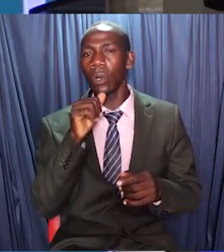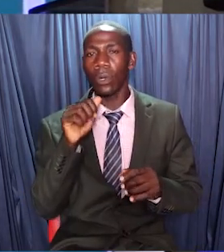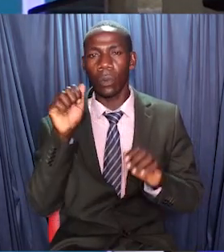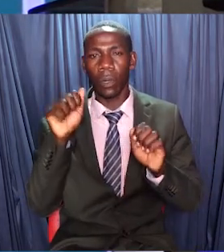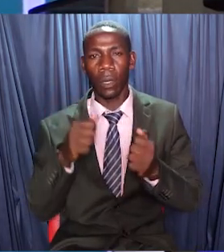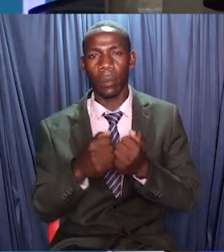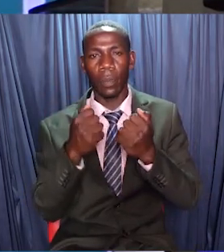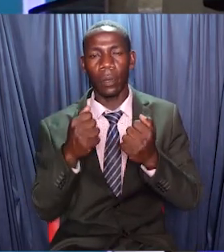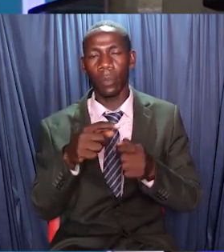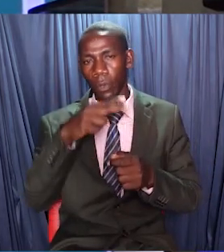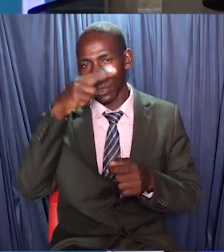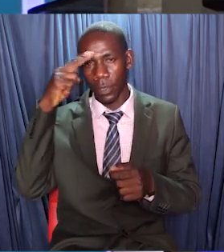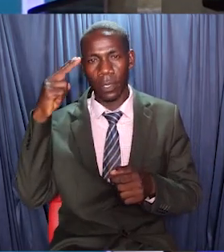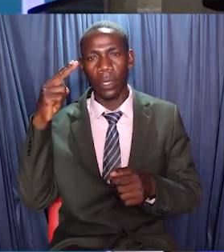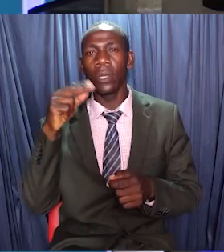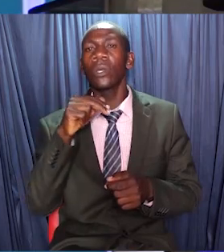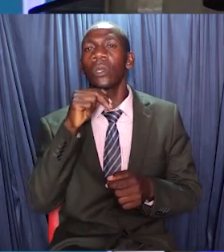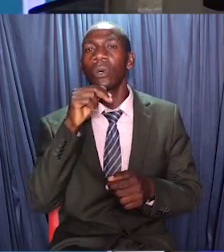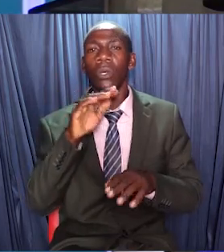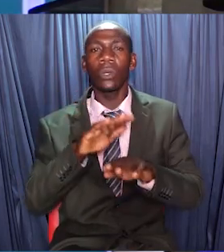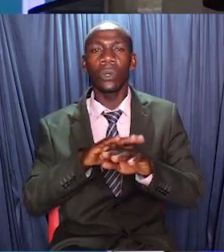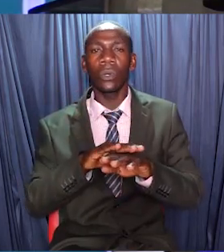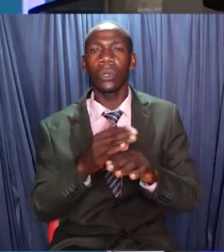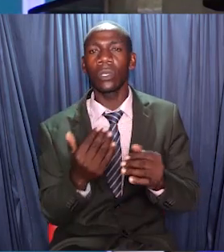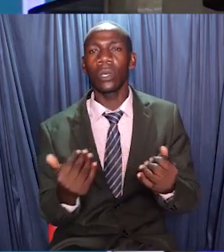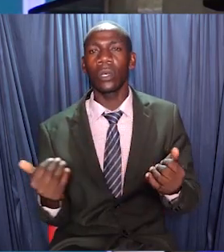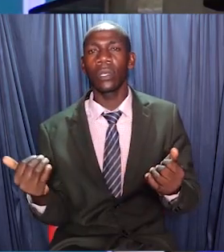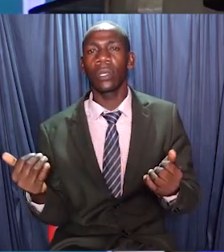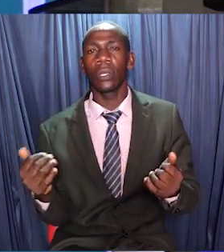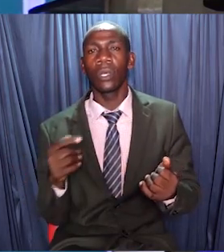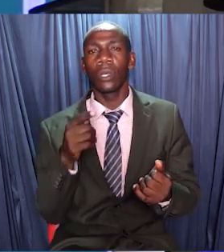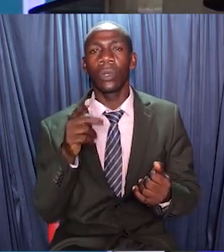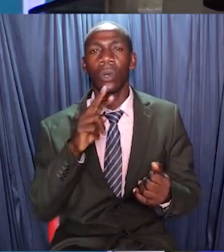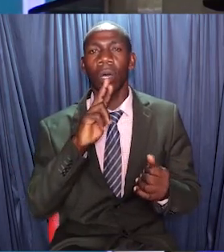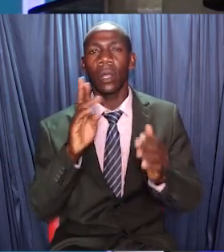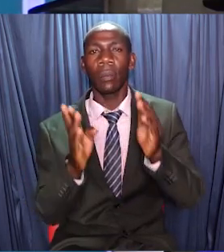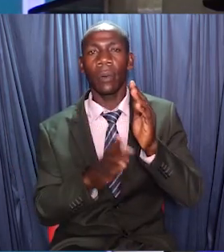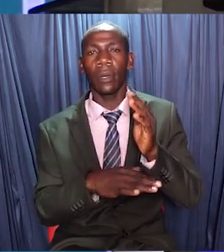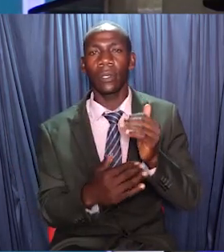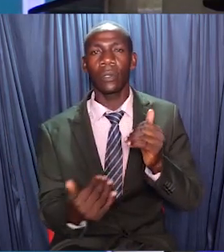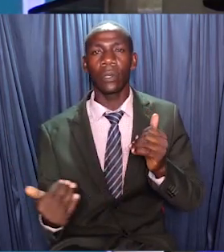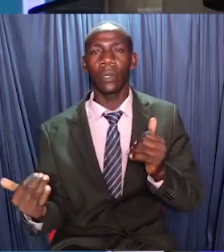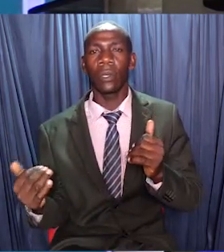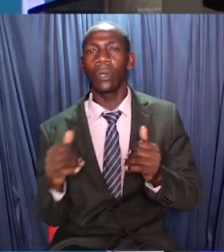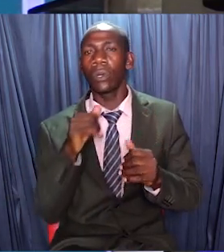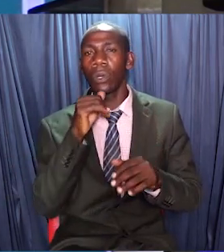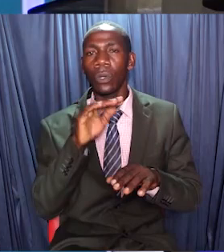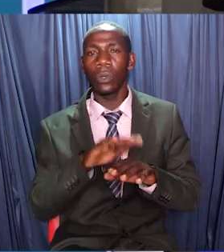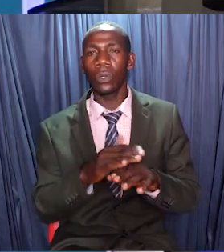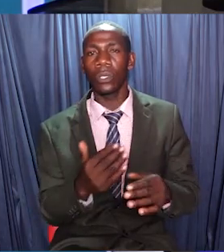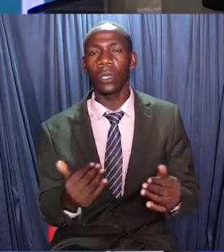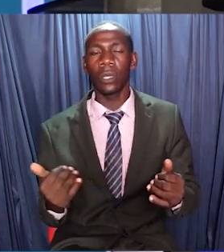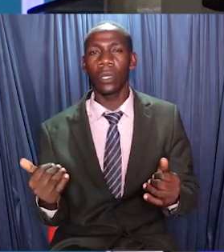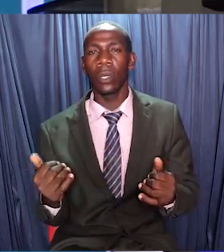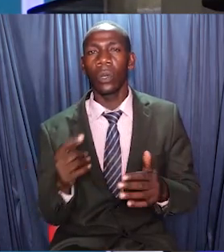it can't happen. Kwa sababu. Because. Ku mwana wa halali. You are not a legitimate child. Mwana wa haramu. You are a bastard child. Mwana wa haramu. You are a bastard